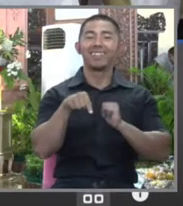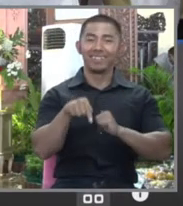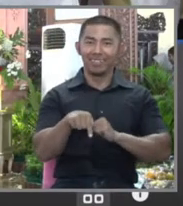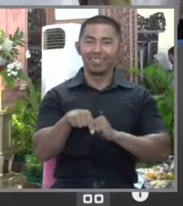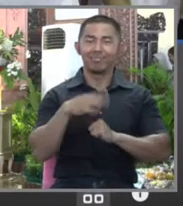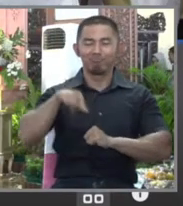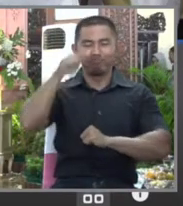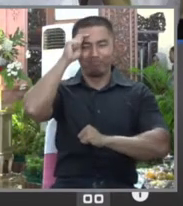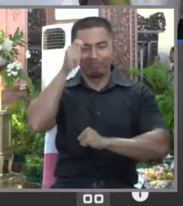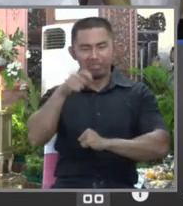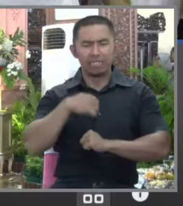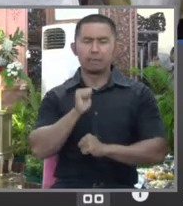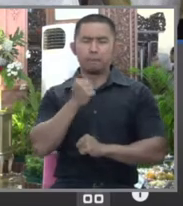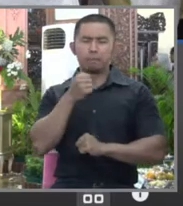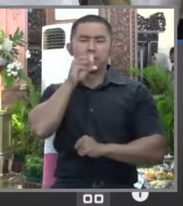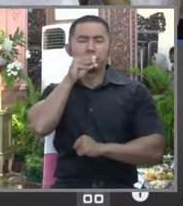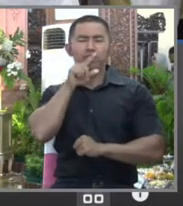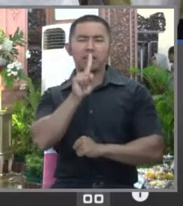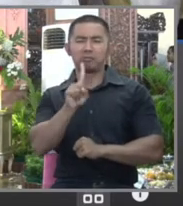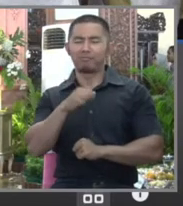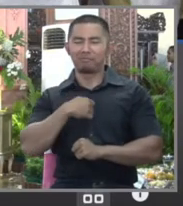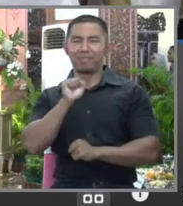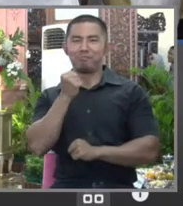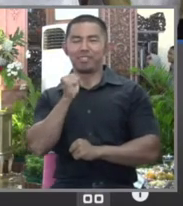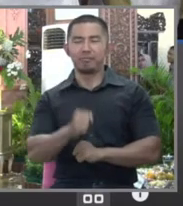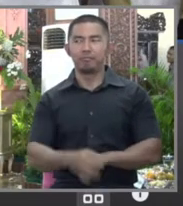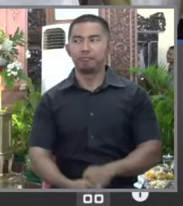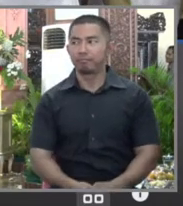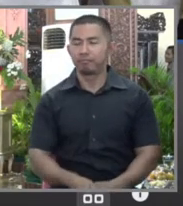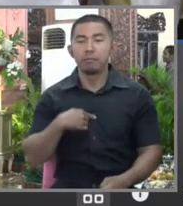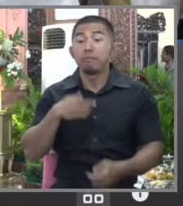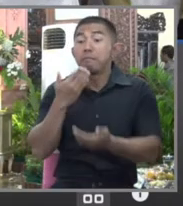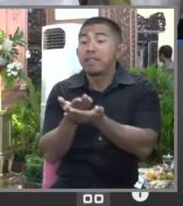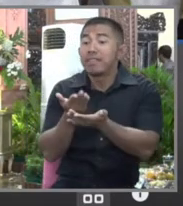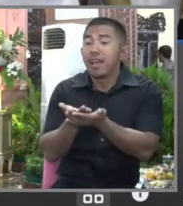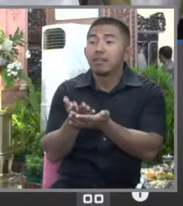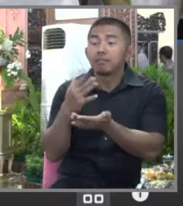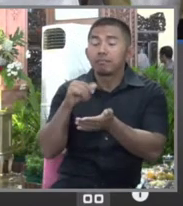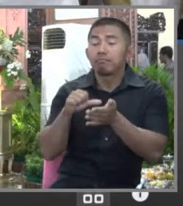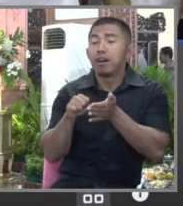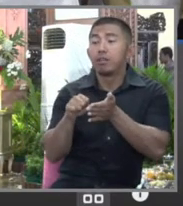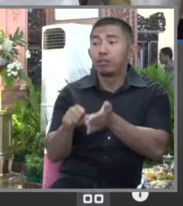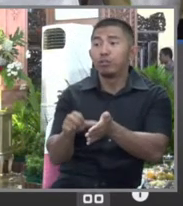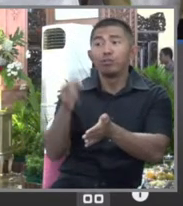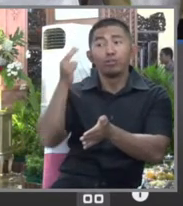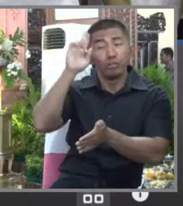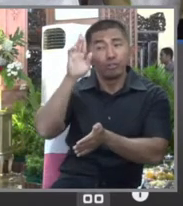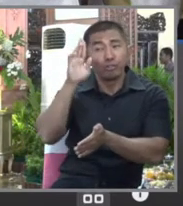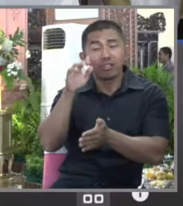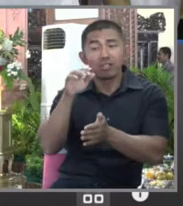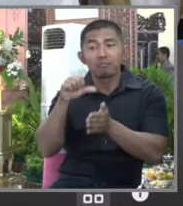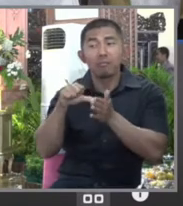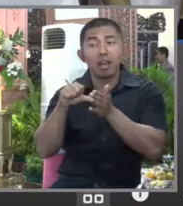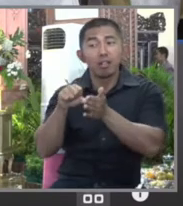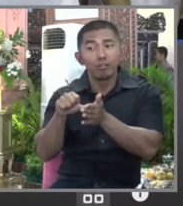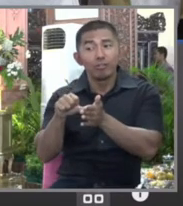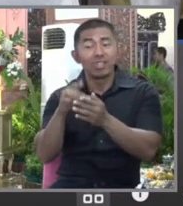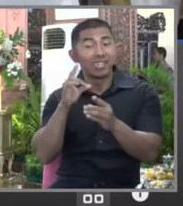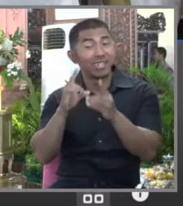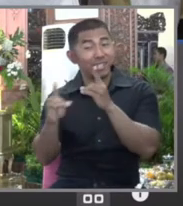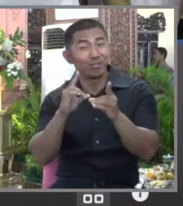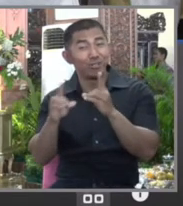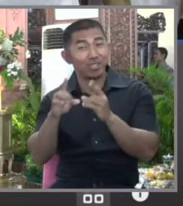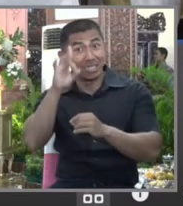saya hormati yang tidak bisa saya Sebutkan satu persatu mohon izin saya membantu untuk memandu jalannya diskusi